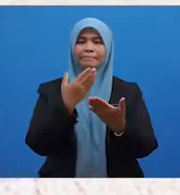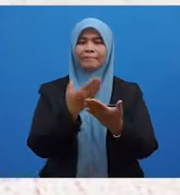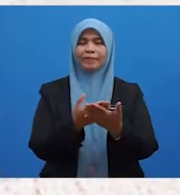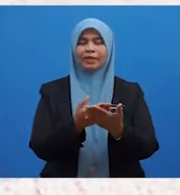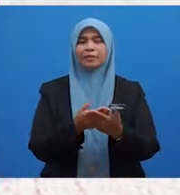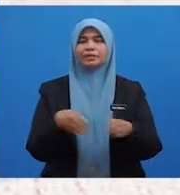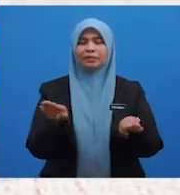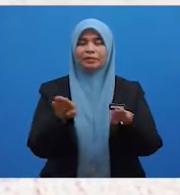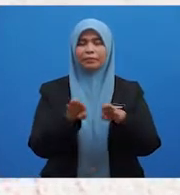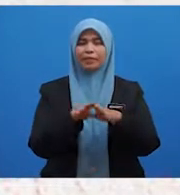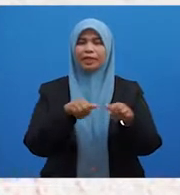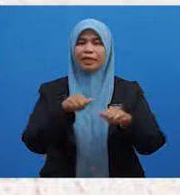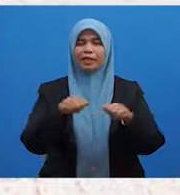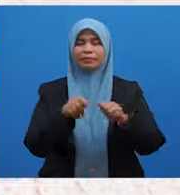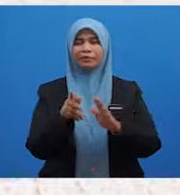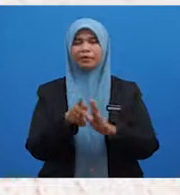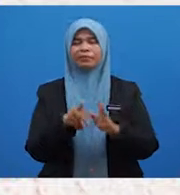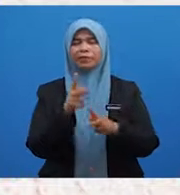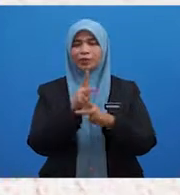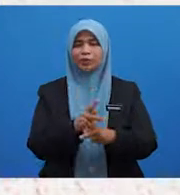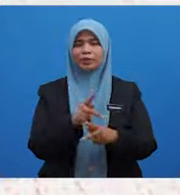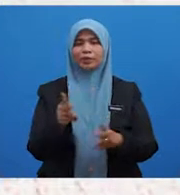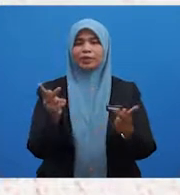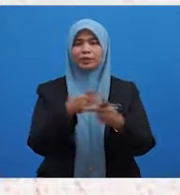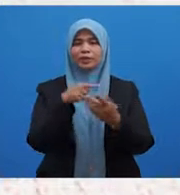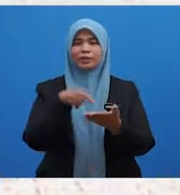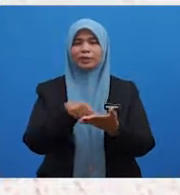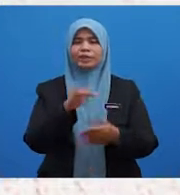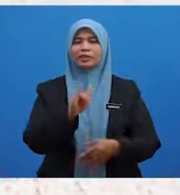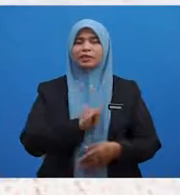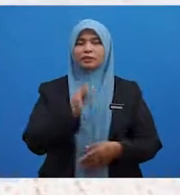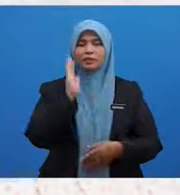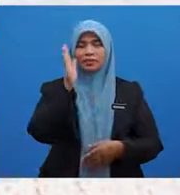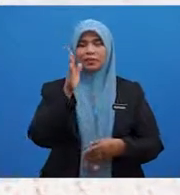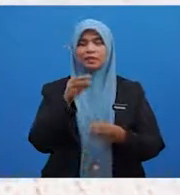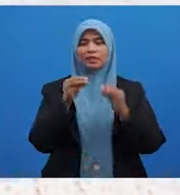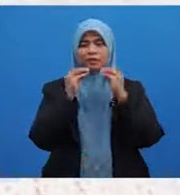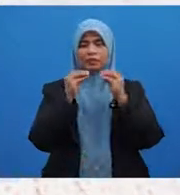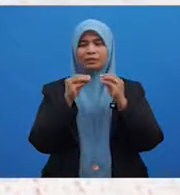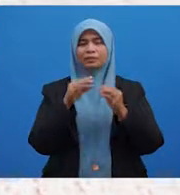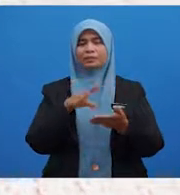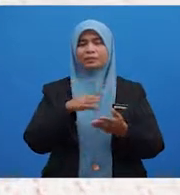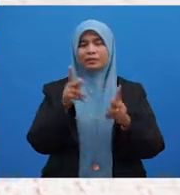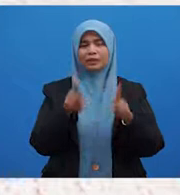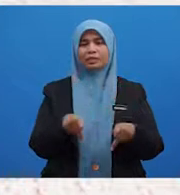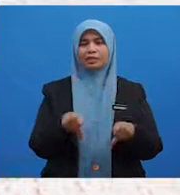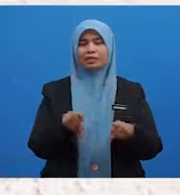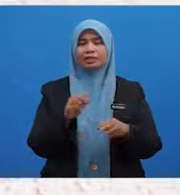Baik, sebagai aktiviti pengukuhan hari ini, saya akan mengajar